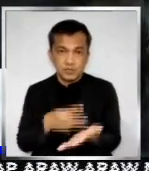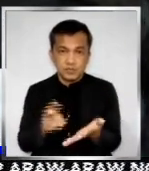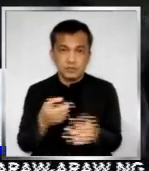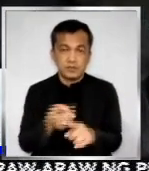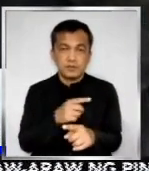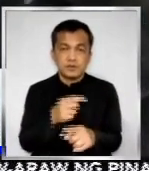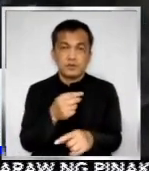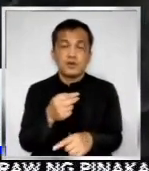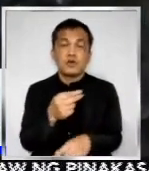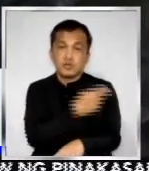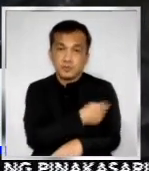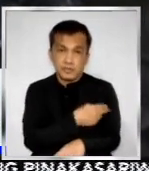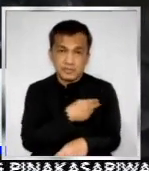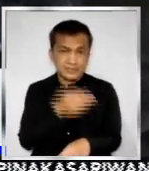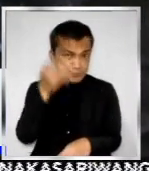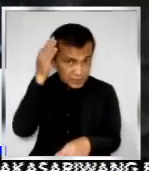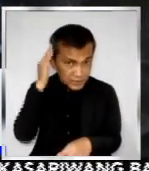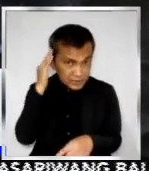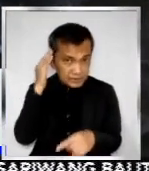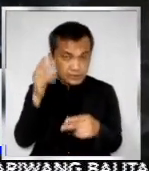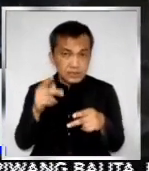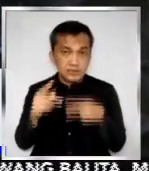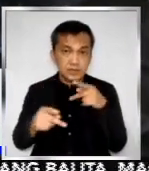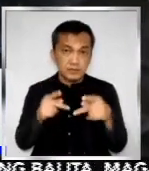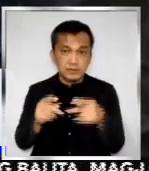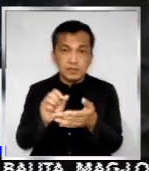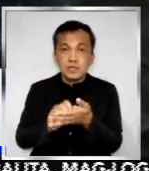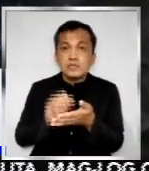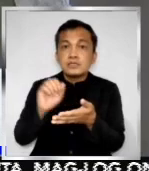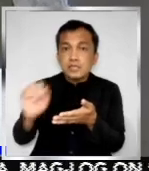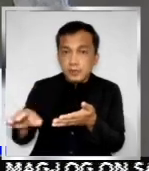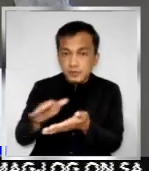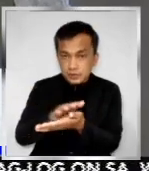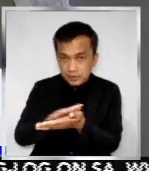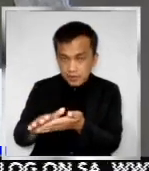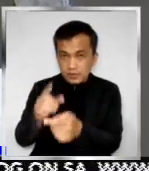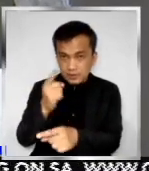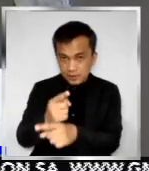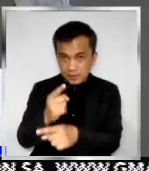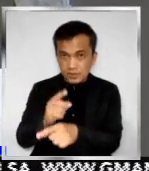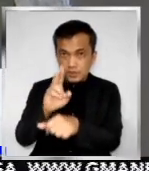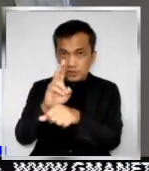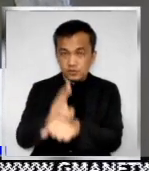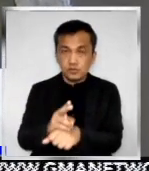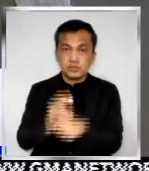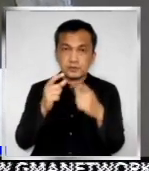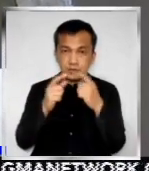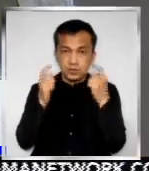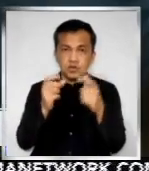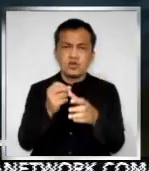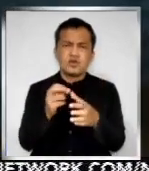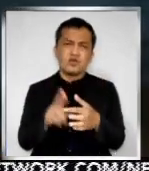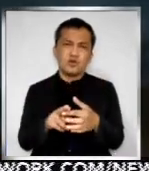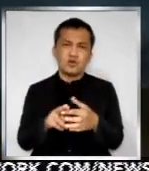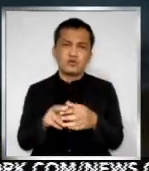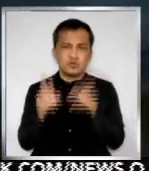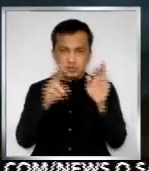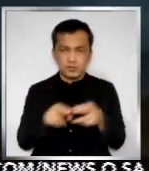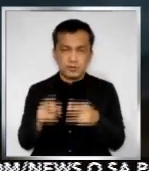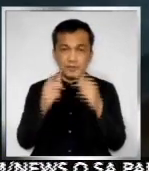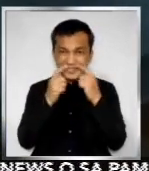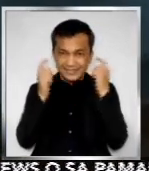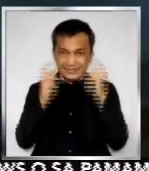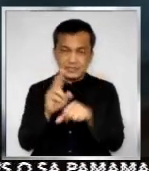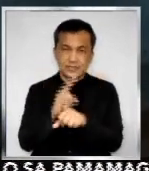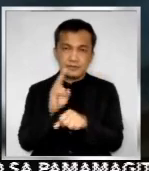Kaya pakiusap nila sa publiko, itapon ng maayos sa mga gamit na face mask o kaya ay gumamit ng reusable mask. Itong ginagamit